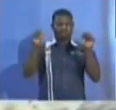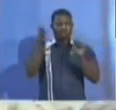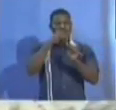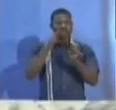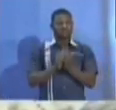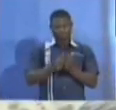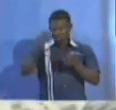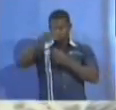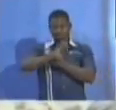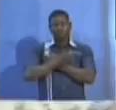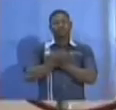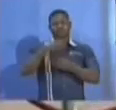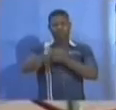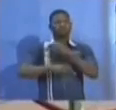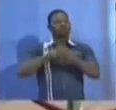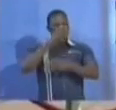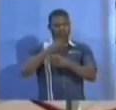journée nationale de la démocratie.